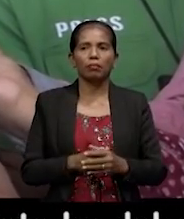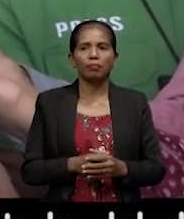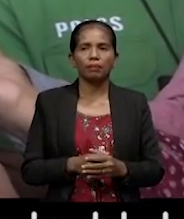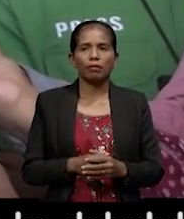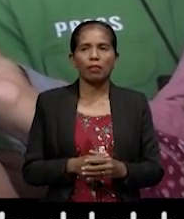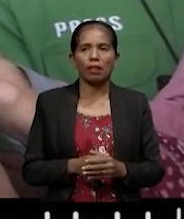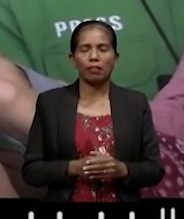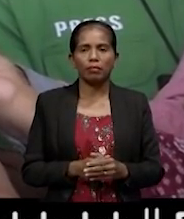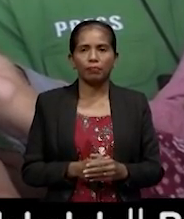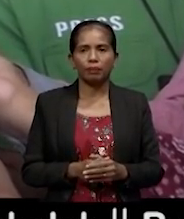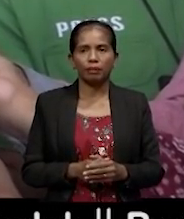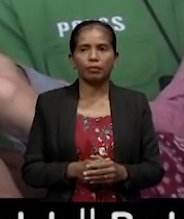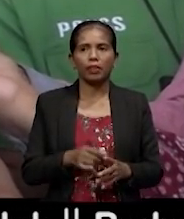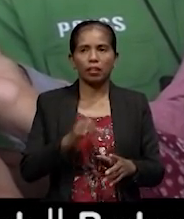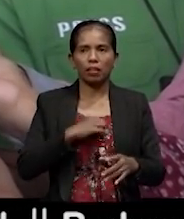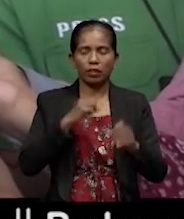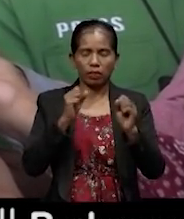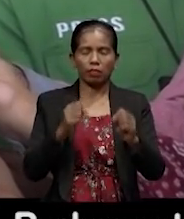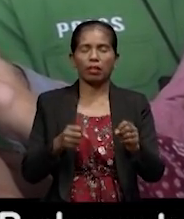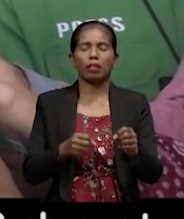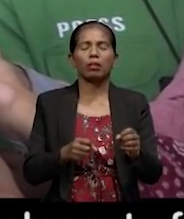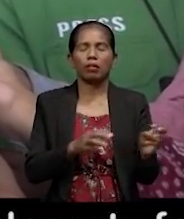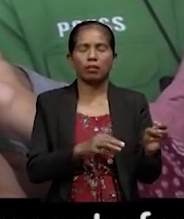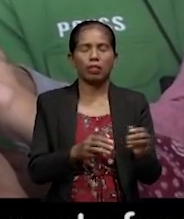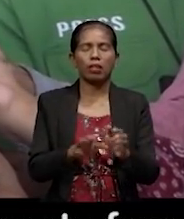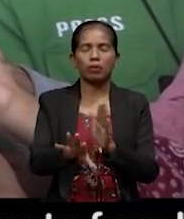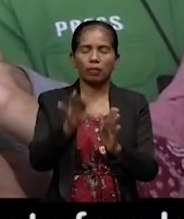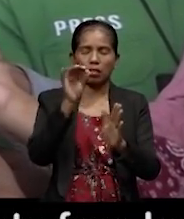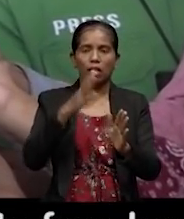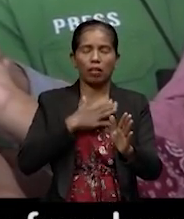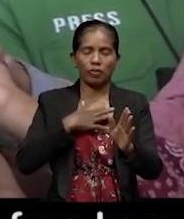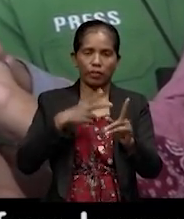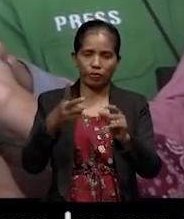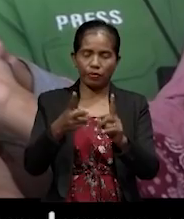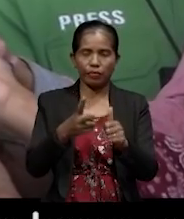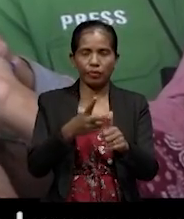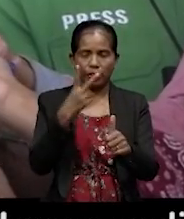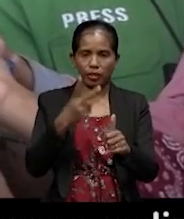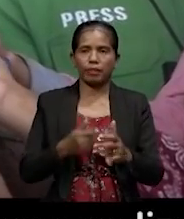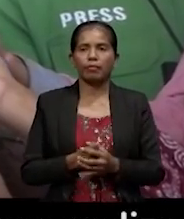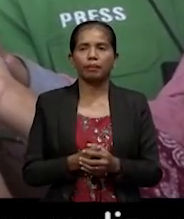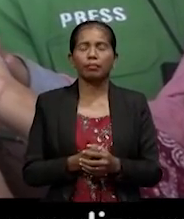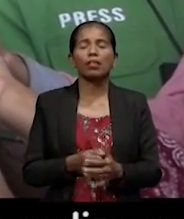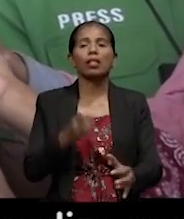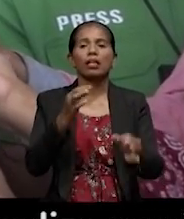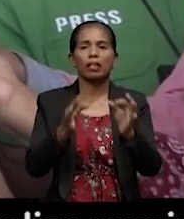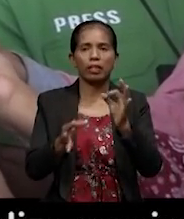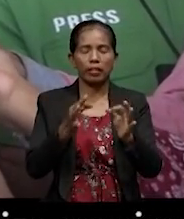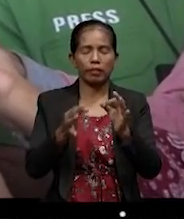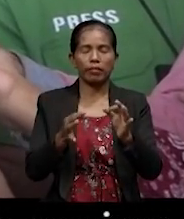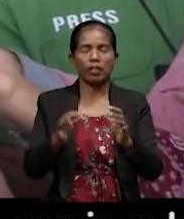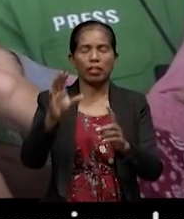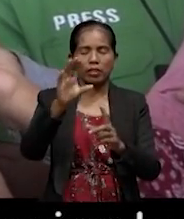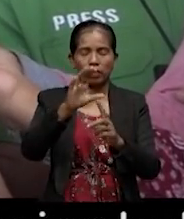civil. Mas automatik ni teng visi. Perukai. Visi ni kompetensi ni. Quando chefe estado maior general